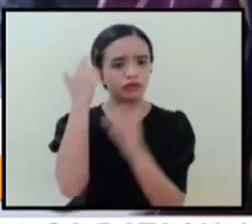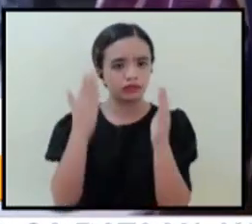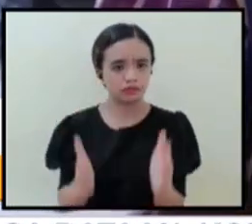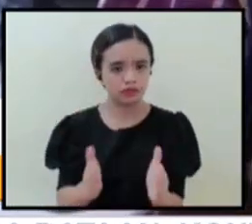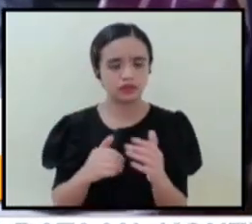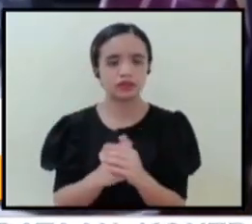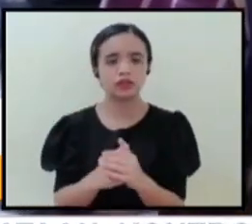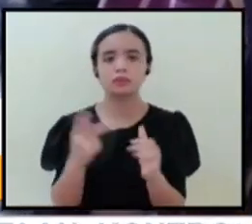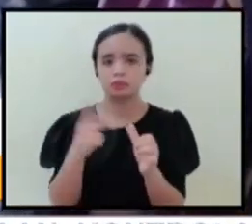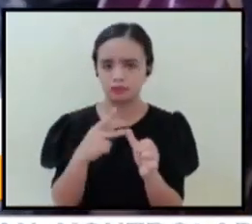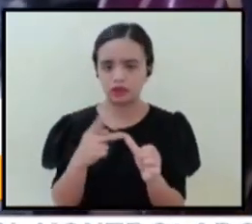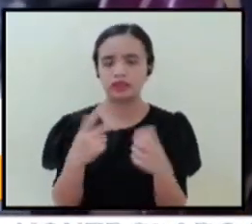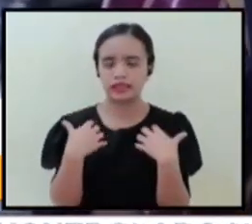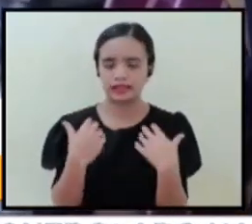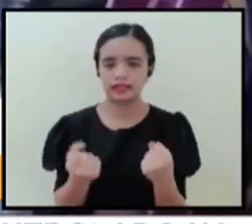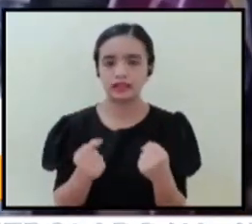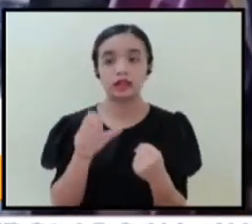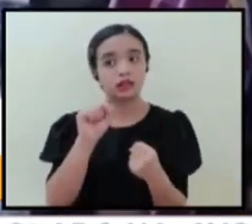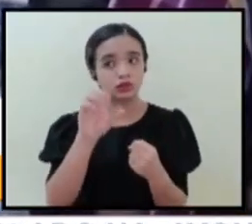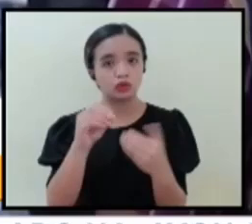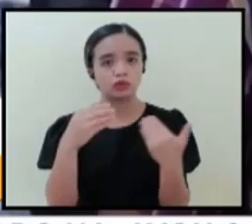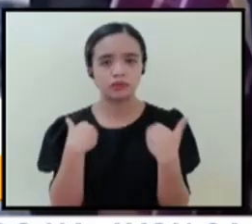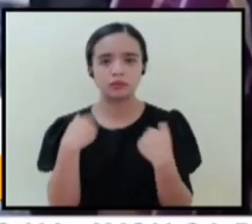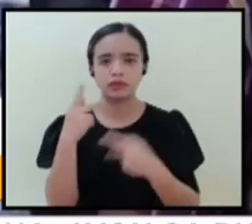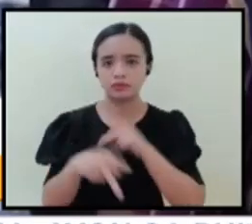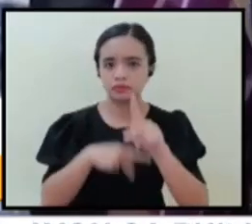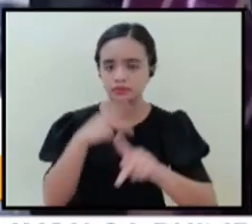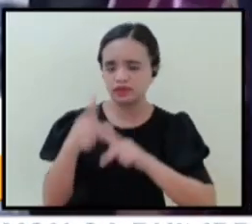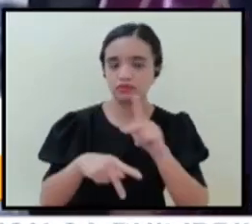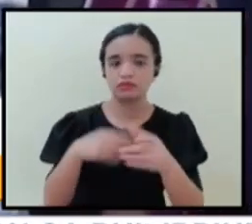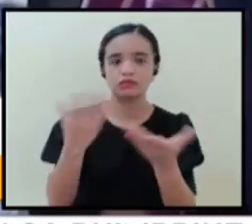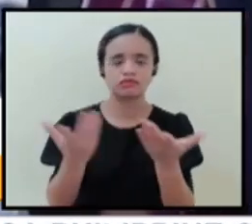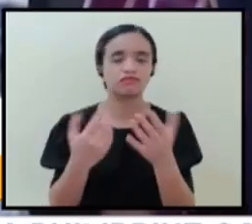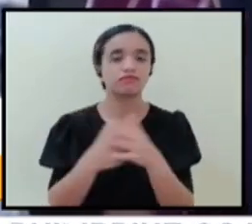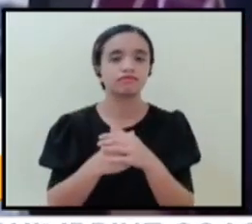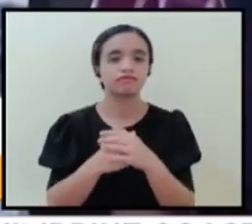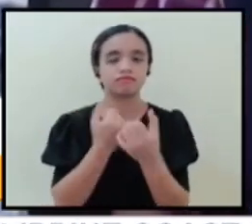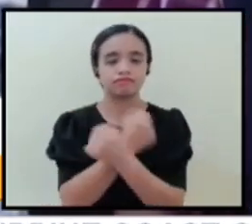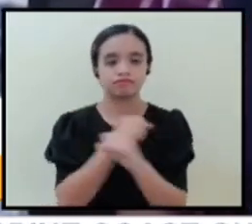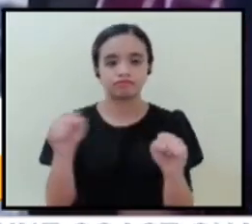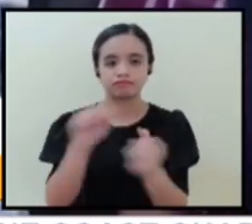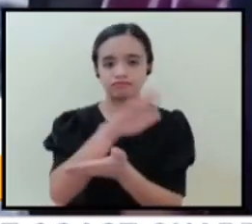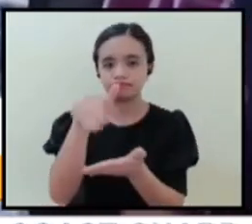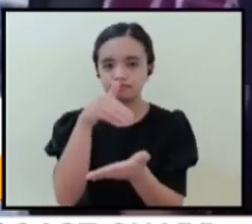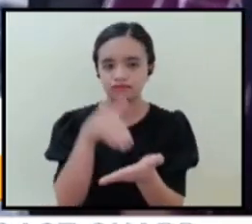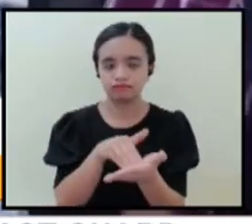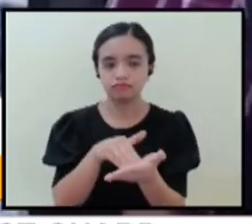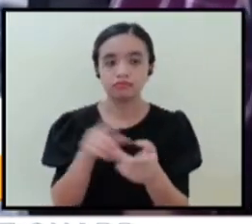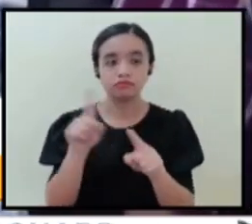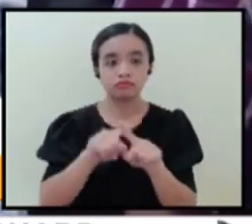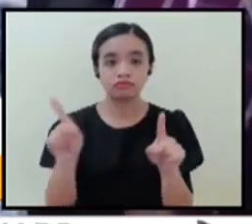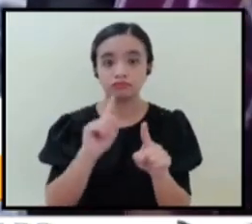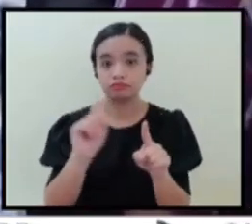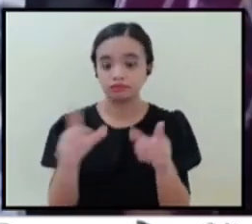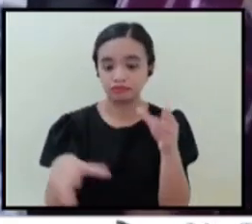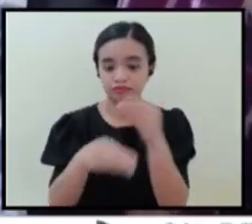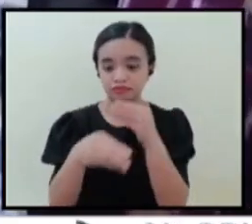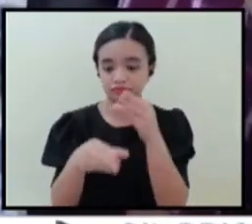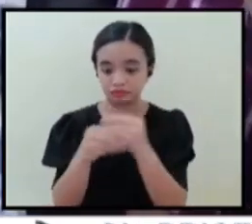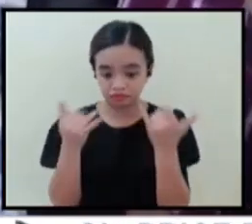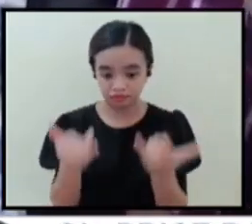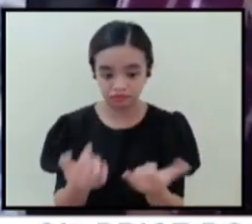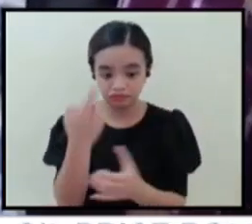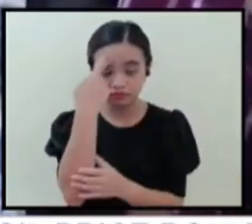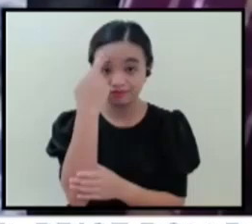health. So may mga tao talaga doon sa mga evacuation center. So we augment them. Ang idadagdag namin na na-realize ko ngayon, dahil